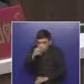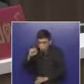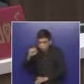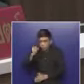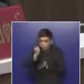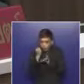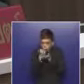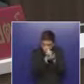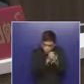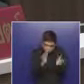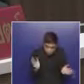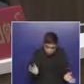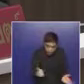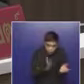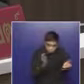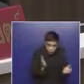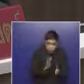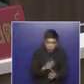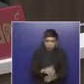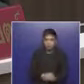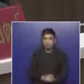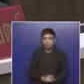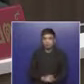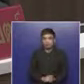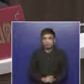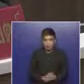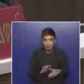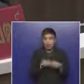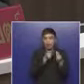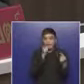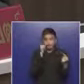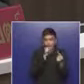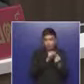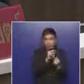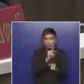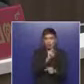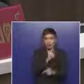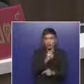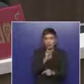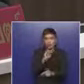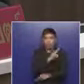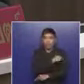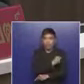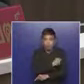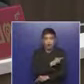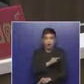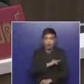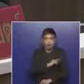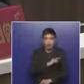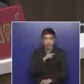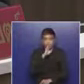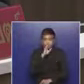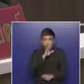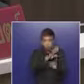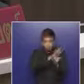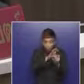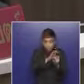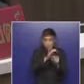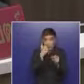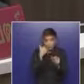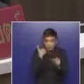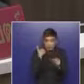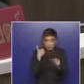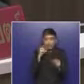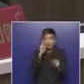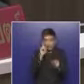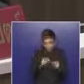าแล้วก็ไปสร้างเครือข่ายแข่งกับเขาส่วนหนึ่งก็ต้องให้กรมอนามัยเมื่อมีโควิดมาท่านต้องให้กรมควบคุมโรคด้วยเพราะกรมคว